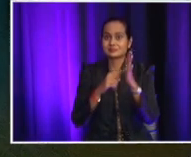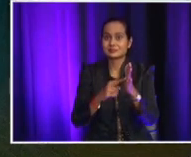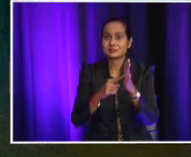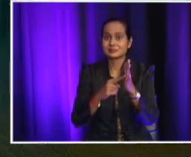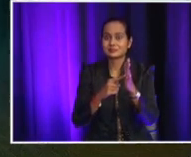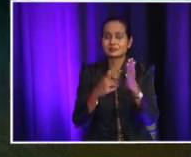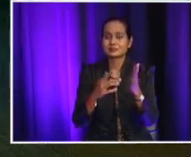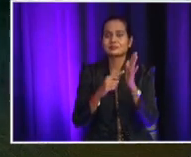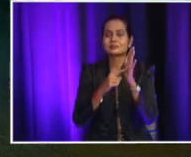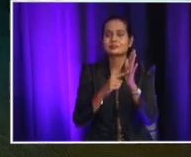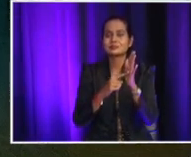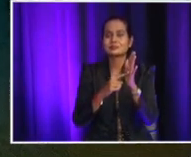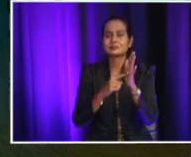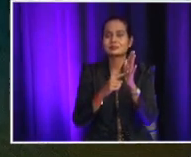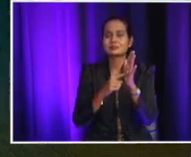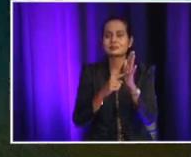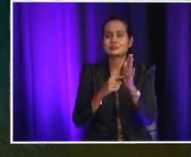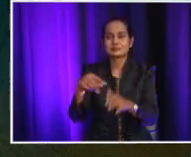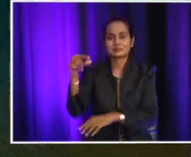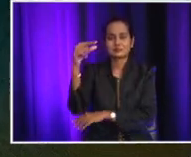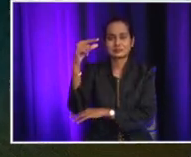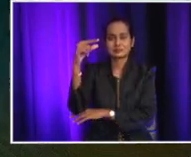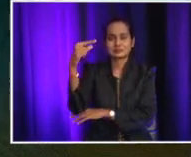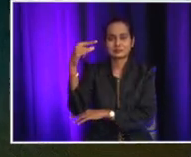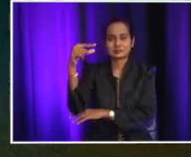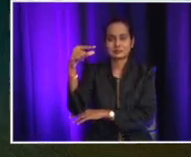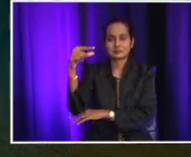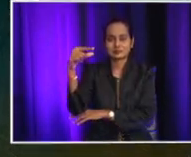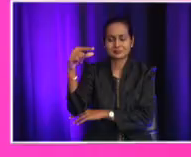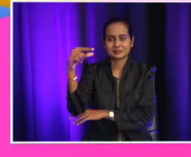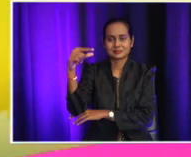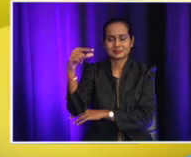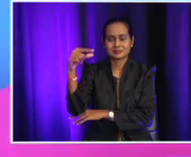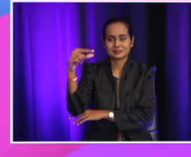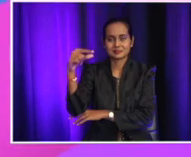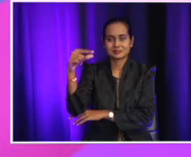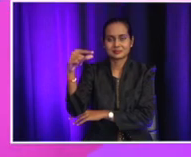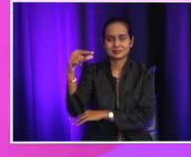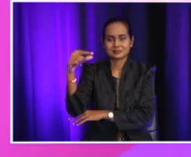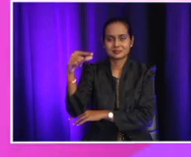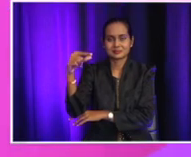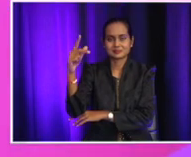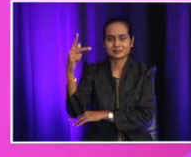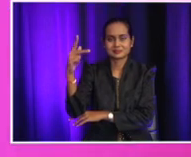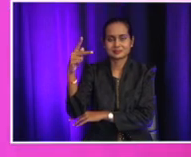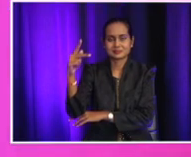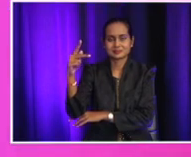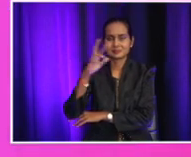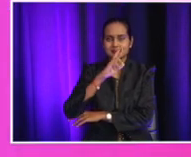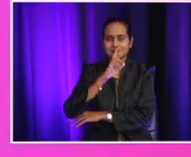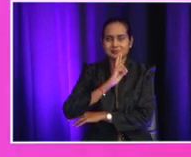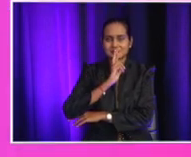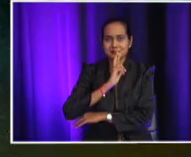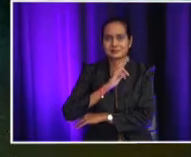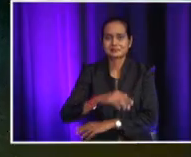isyarat tuh di double ya oke itu dia saya pasti mereka pun sudah baca dan mereka